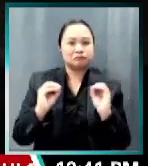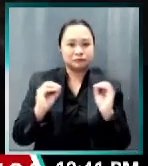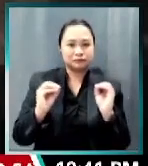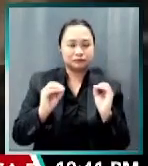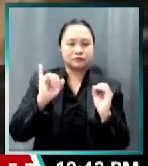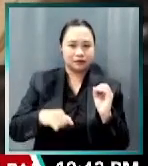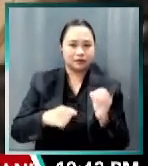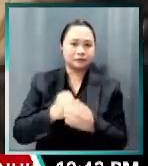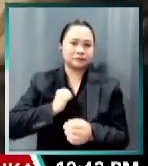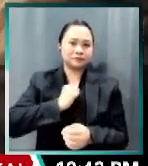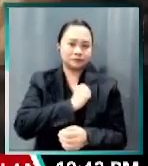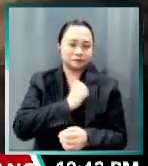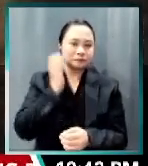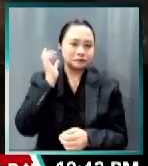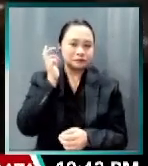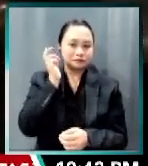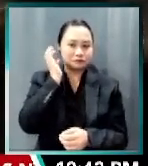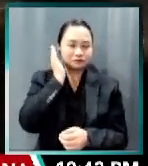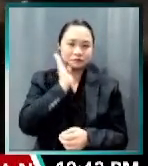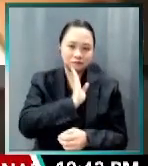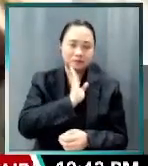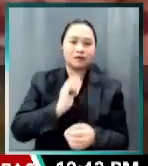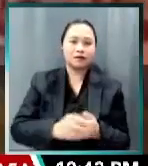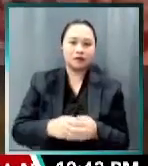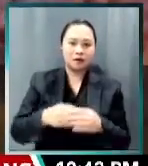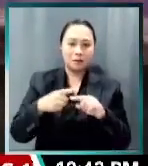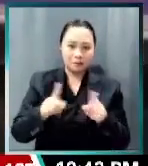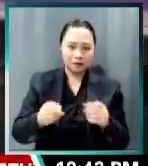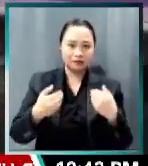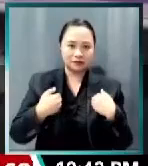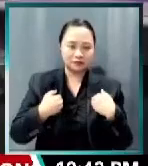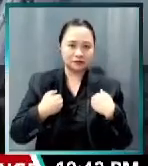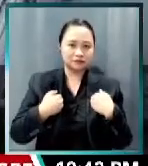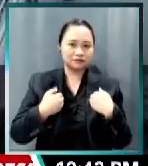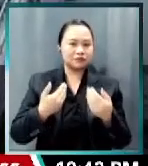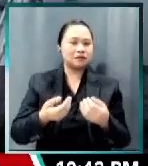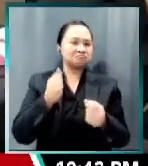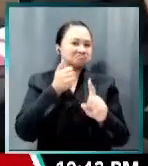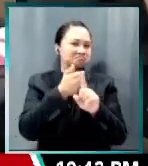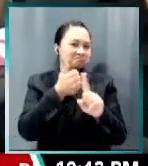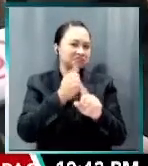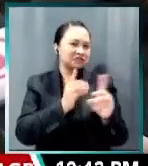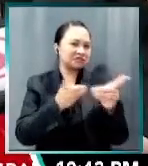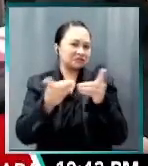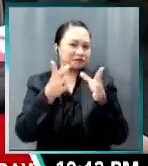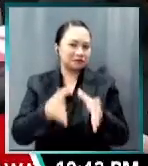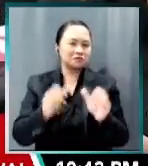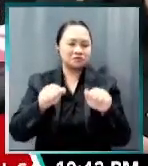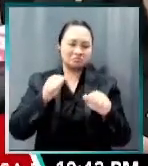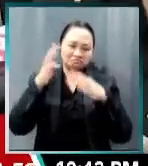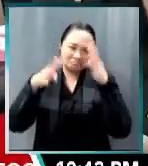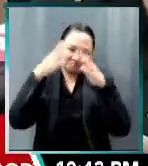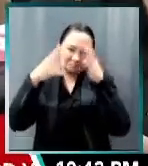ng eksena sa loob ng Malacañang ay accurate pero may creative license na aniya ang direktor sa ibang mga eksena. Yun ang kwento